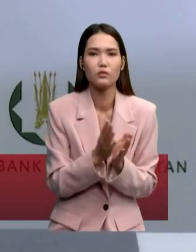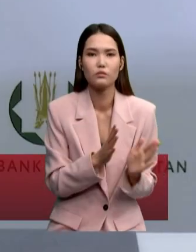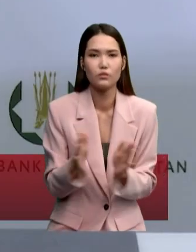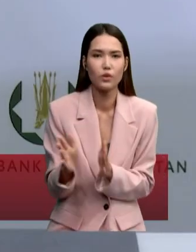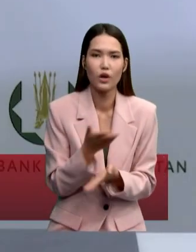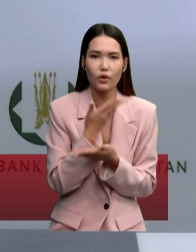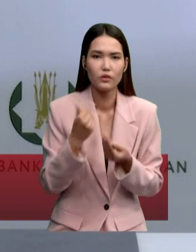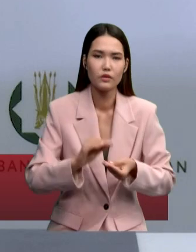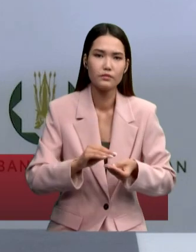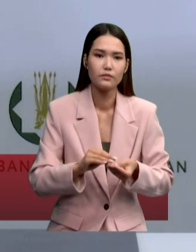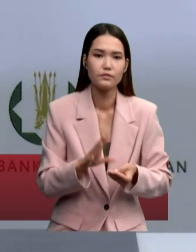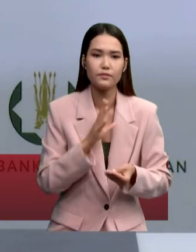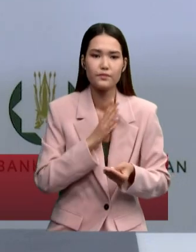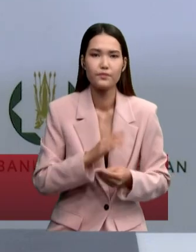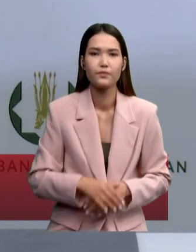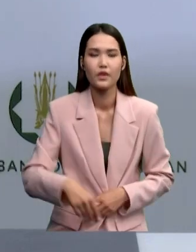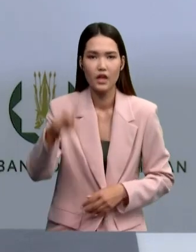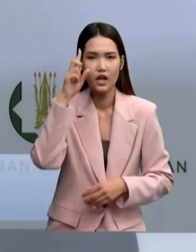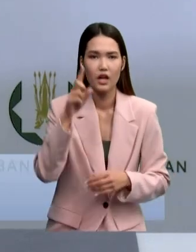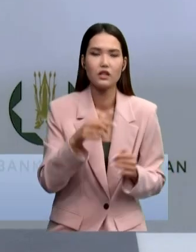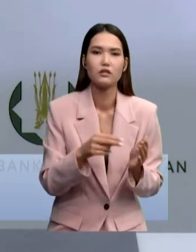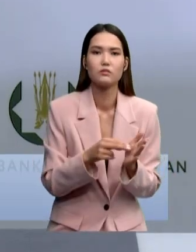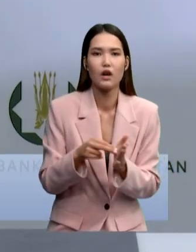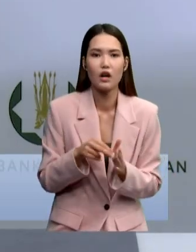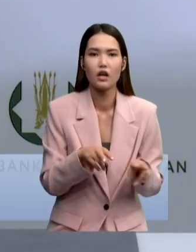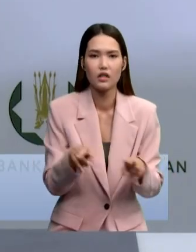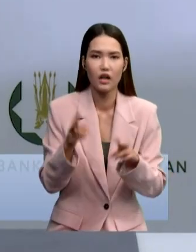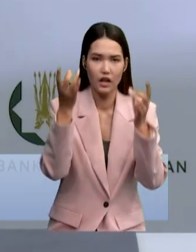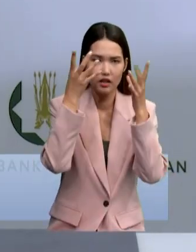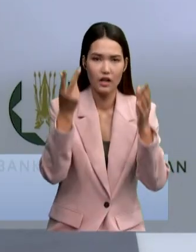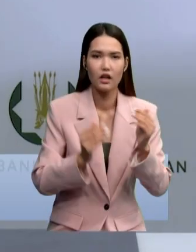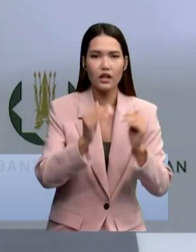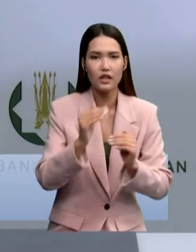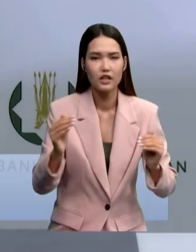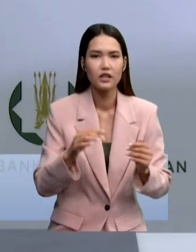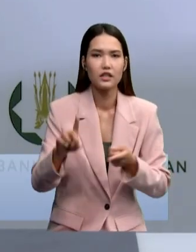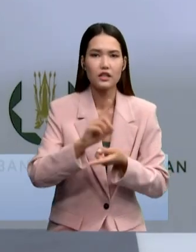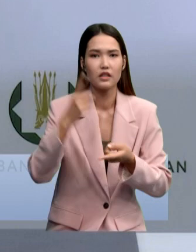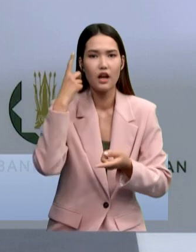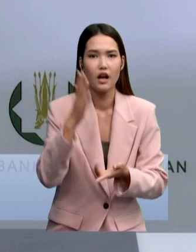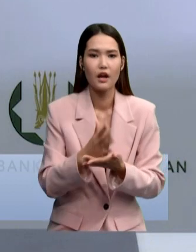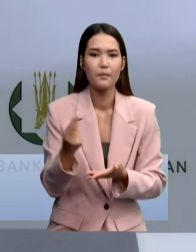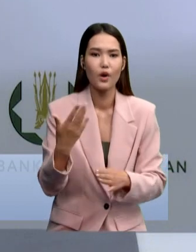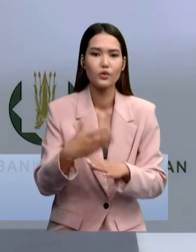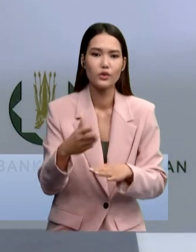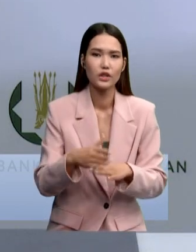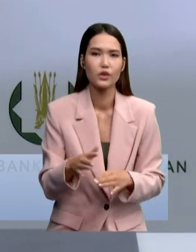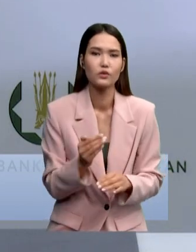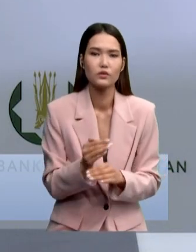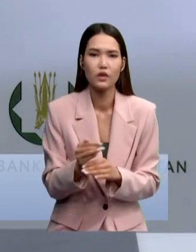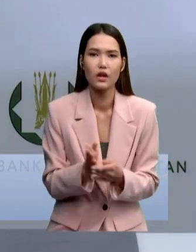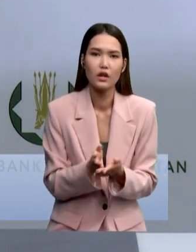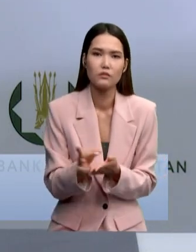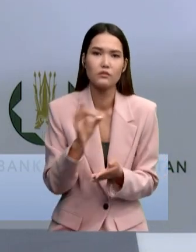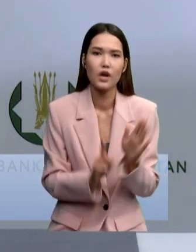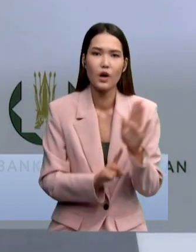жоқ. Біздің бағалауымыз бойынша нақты инфляцияның оң динамикасын ескерсек, ақша кредит шарттары тежеу деңгейіне